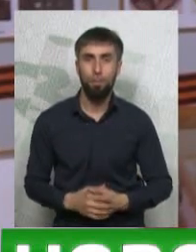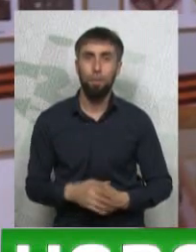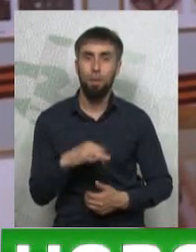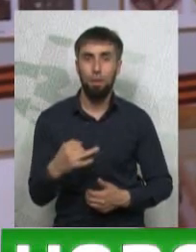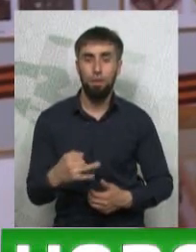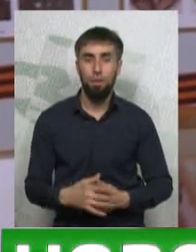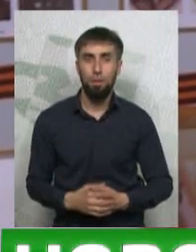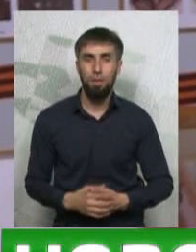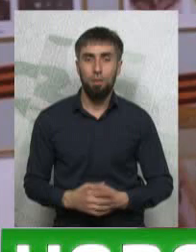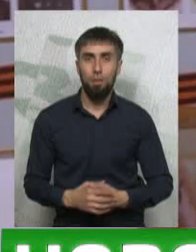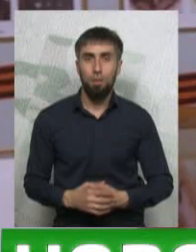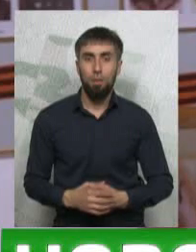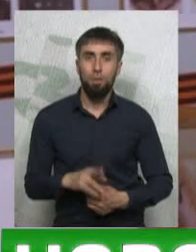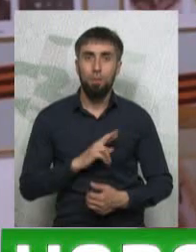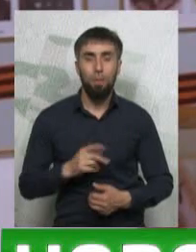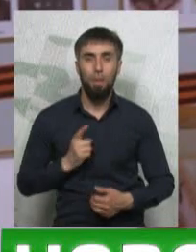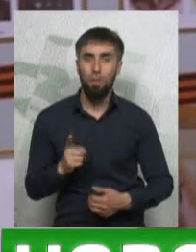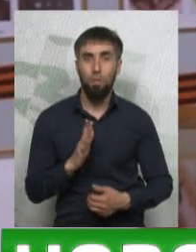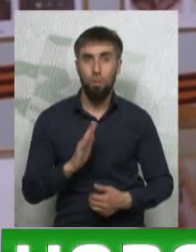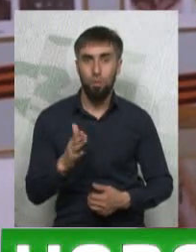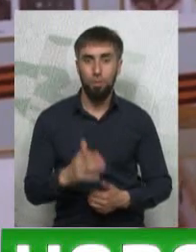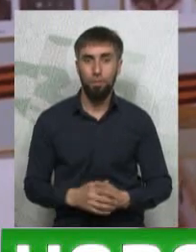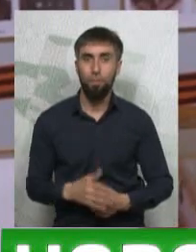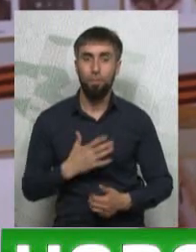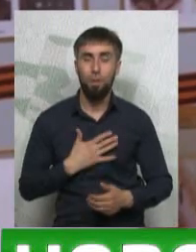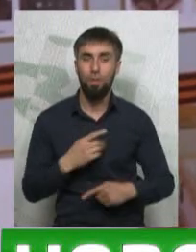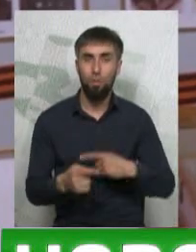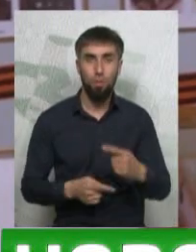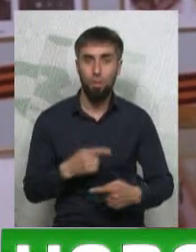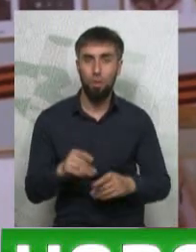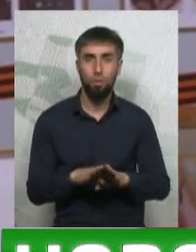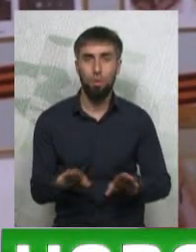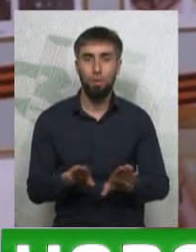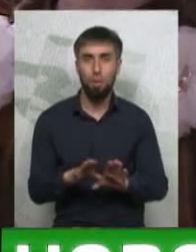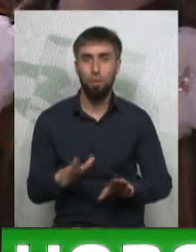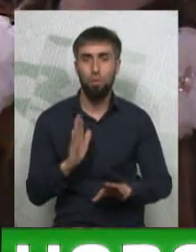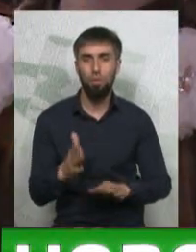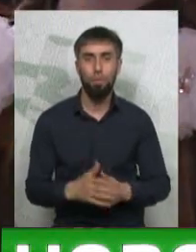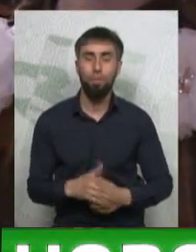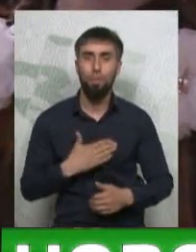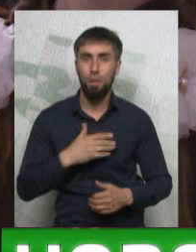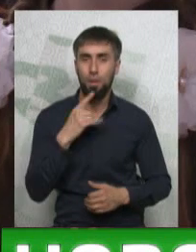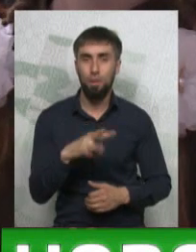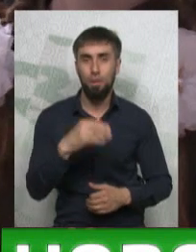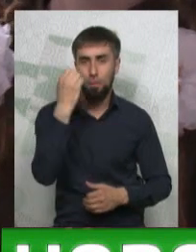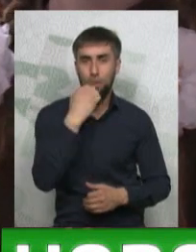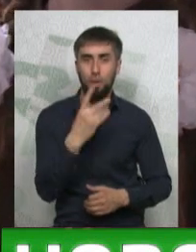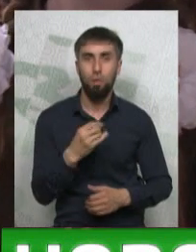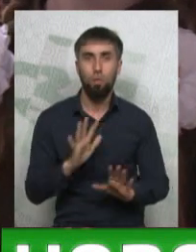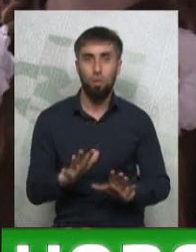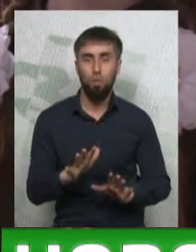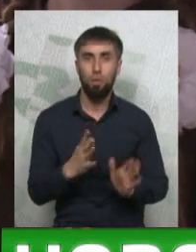И я надеюсь, что в будущем наше поколение тоже таким же будет. Мы говорим им спасибо не